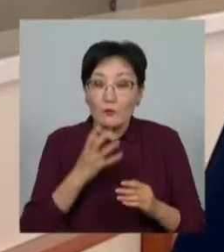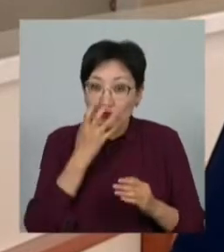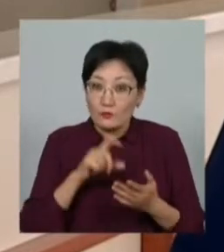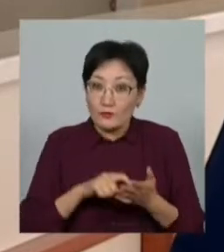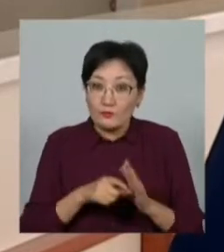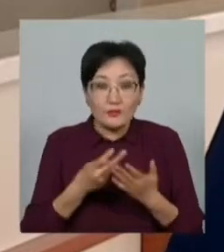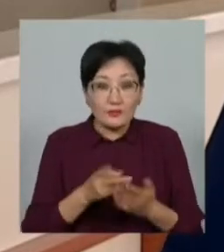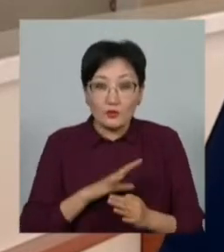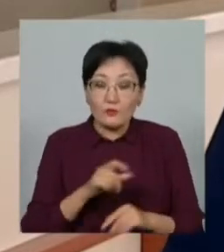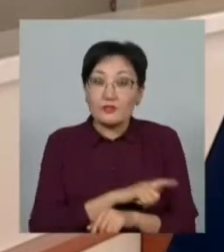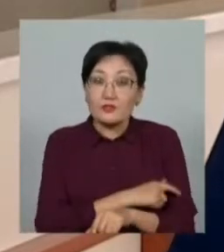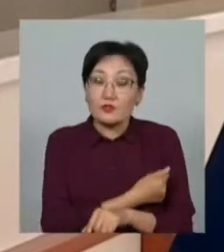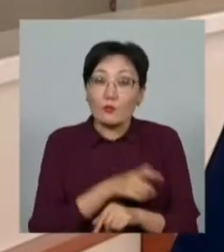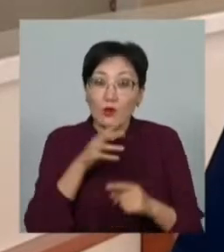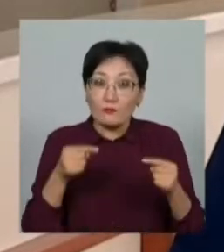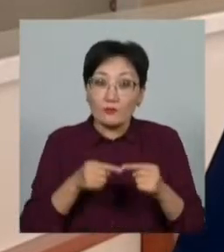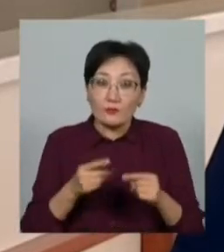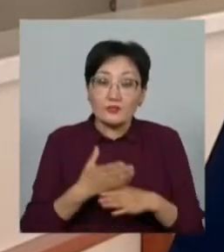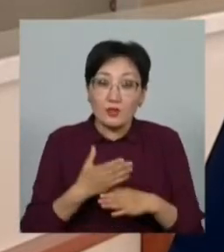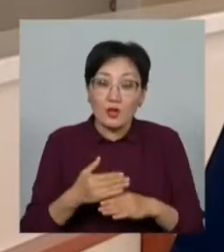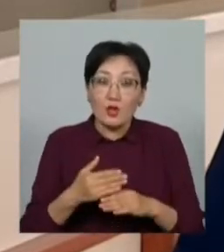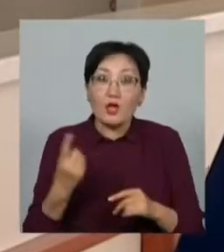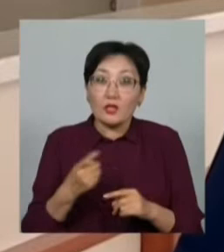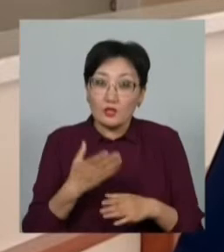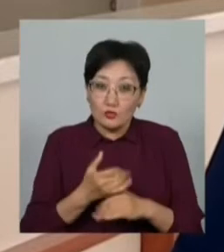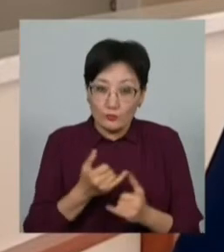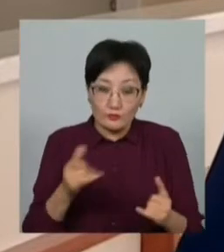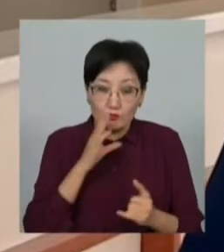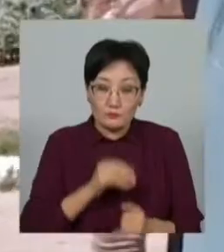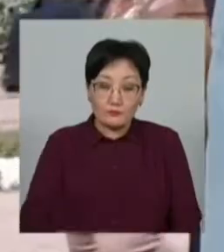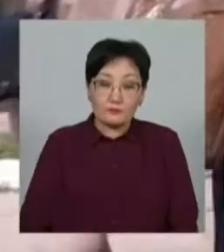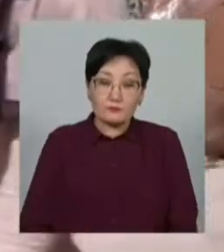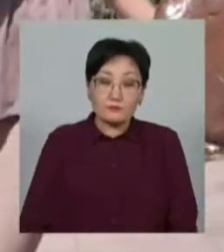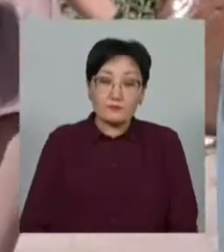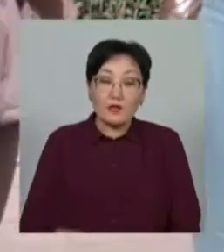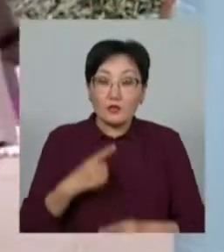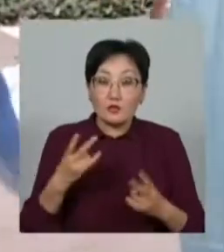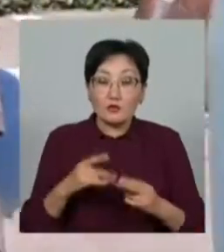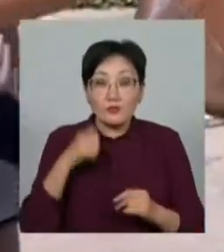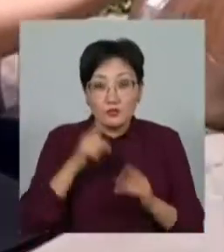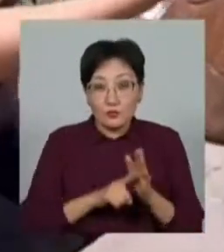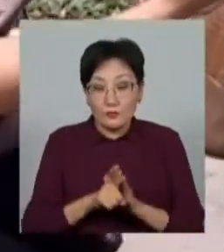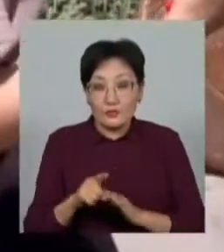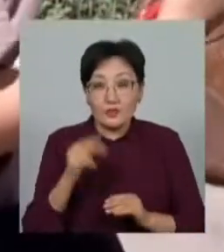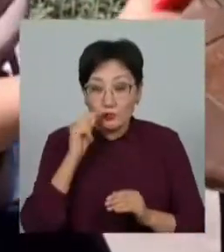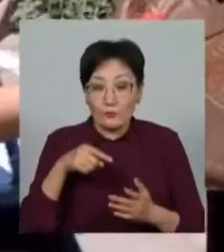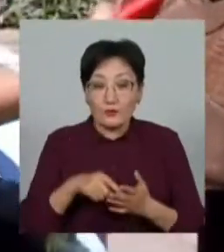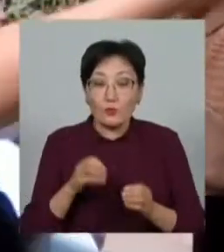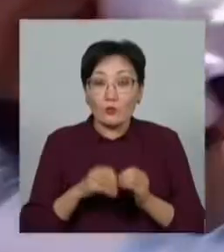түскен жоқ. Яғни дәрігерлер дер кезінде жұмыс жасап, алғашқы көмекті көрсете алды. Айта кетейік, жыл басынан бері